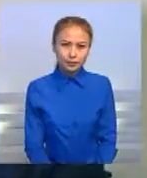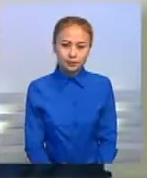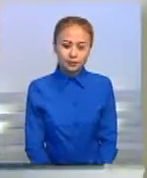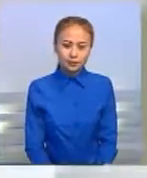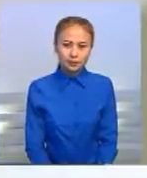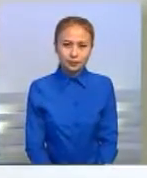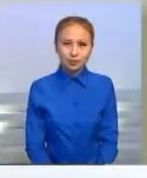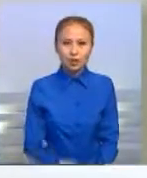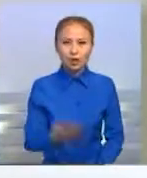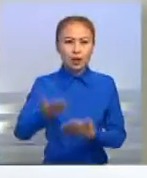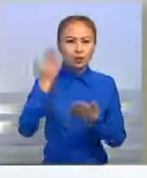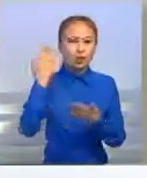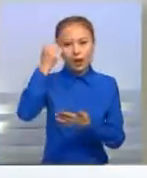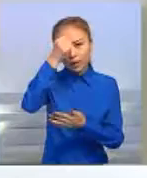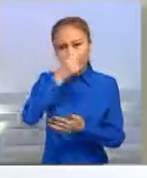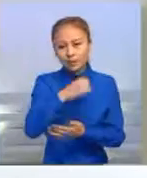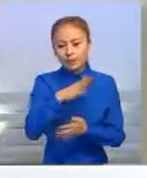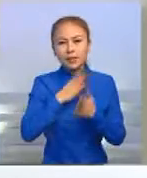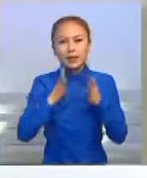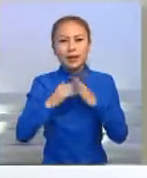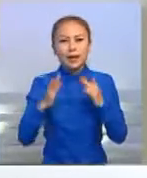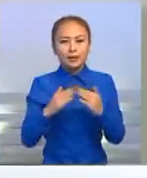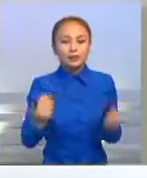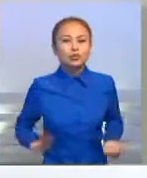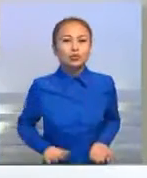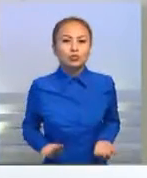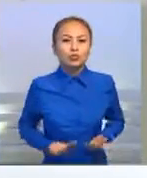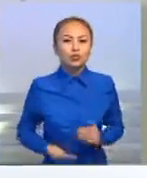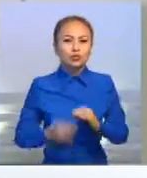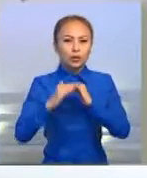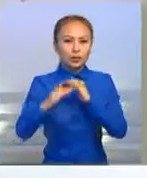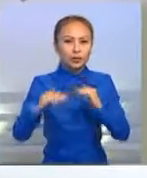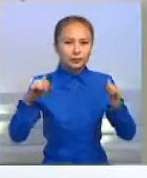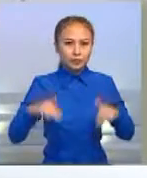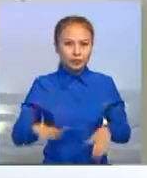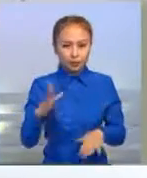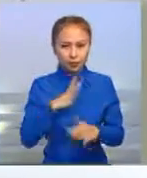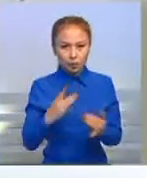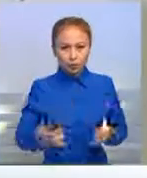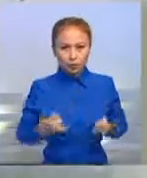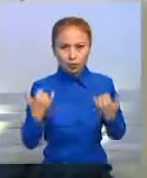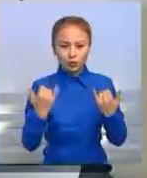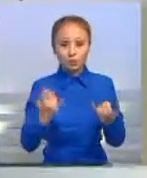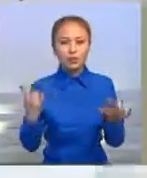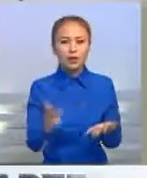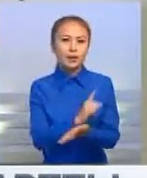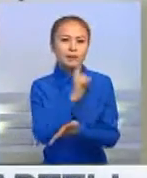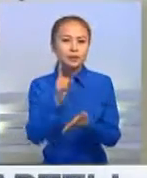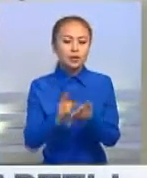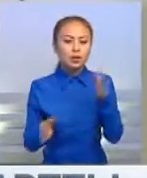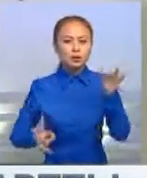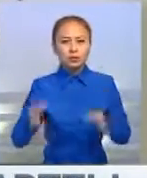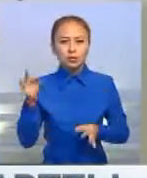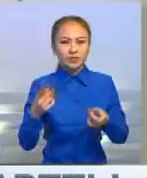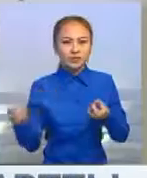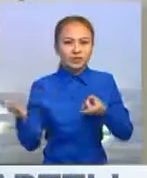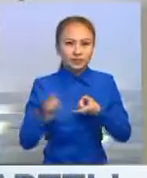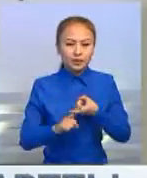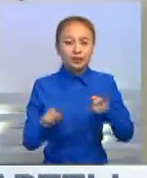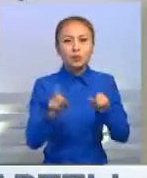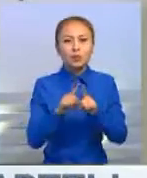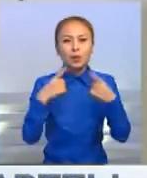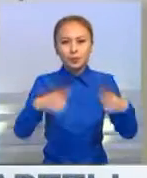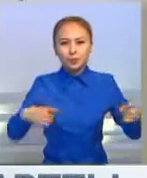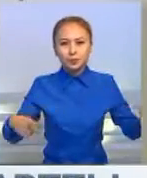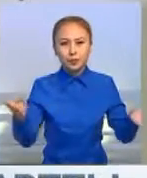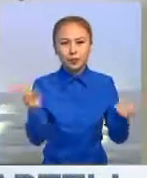Өткен айда жабылған лагердің тұрғындары жергілікті биліктің шешіміне құрметпен қарауы тиіс. Сот үкіміне сәйкес енді ұсынылған өзге жерге көшуі